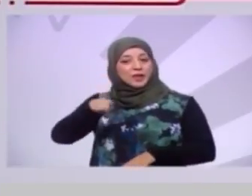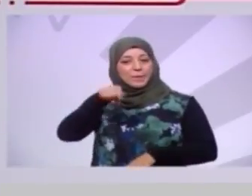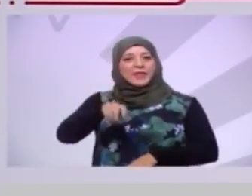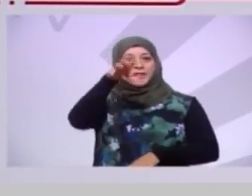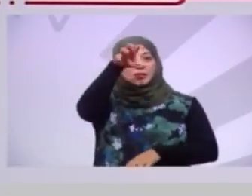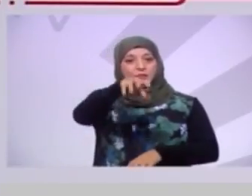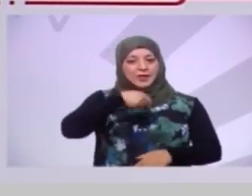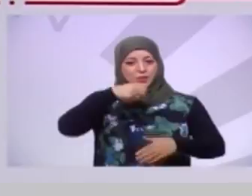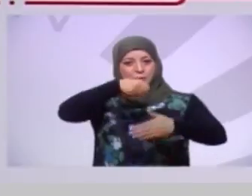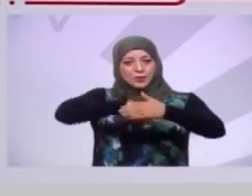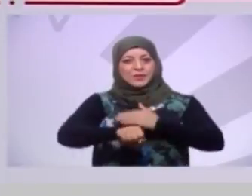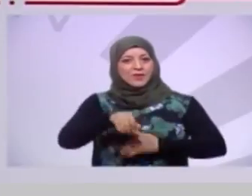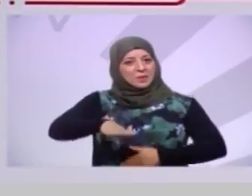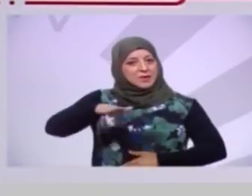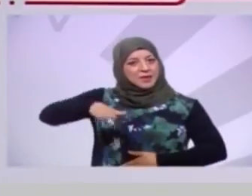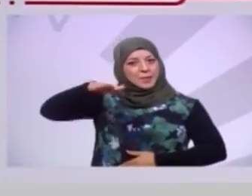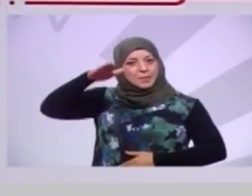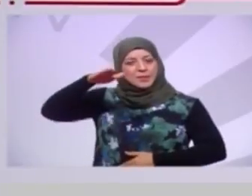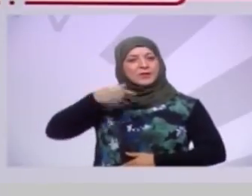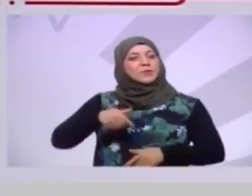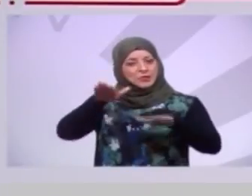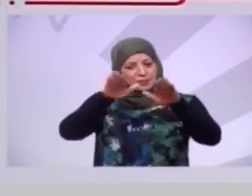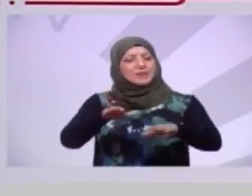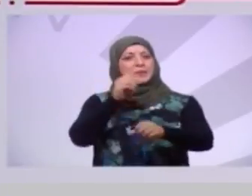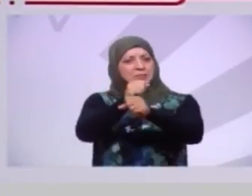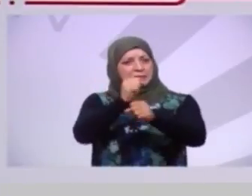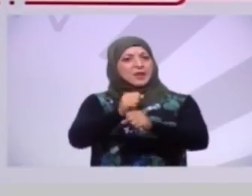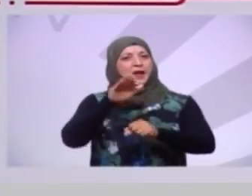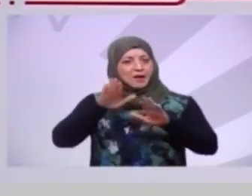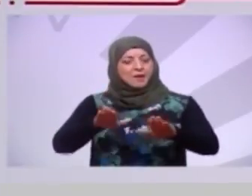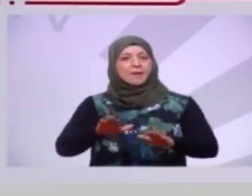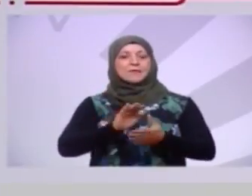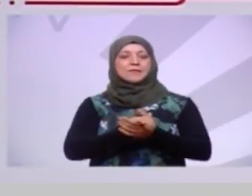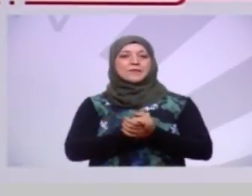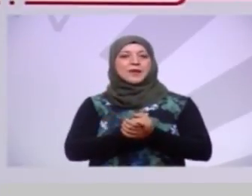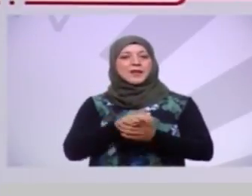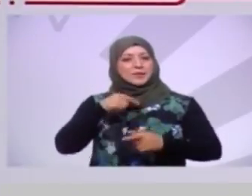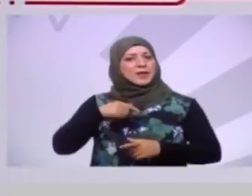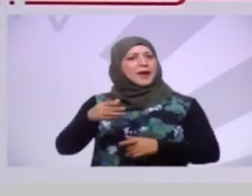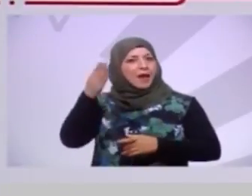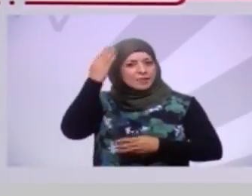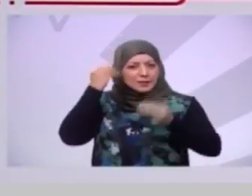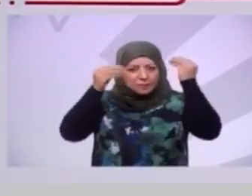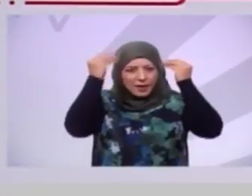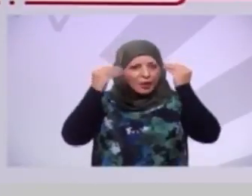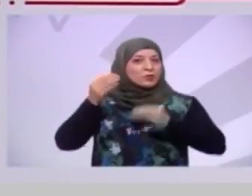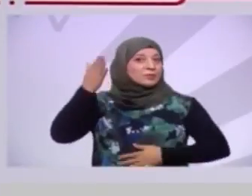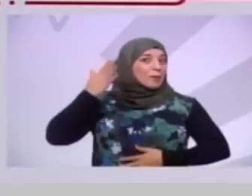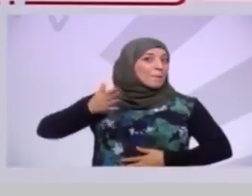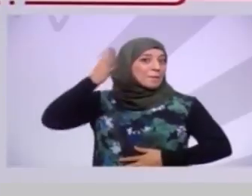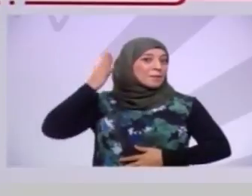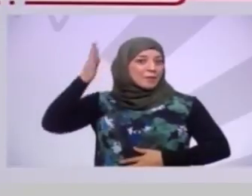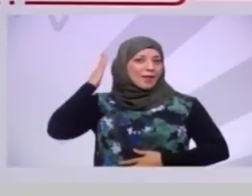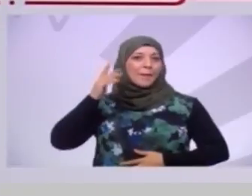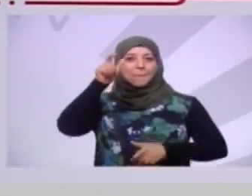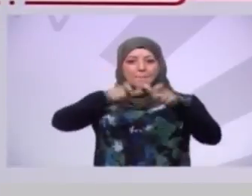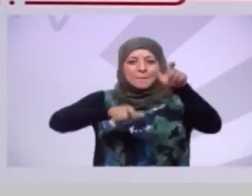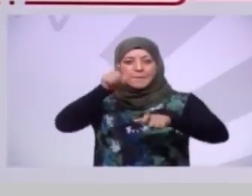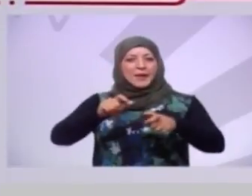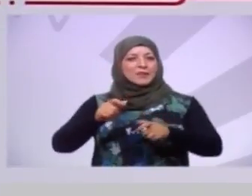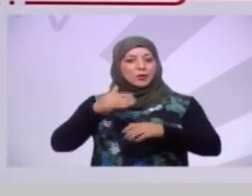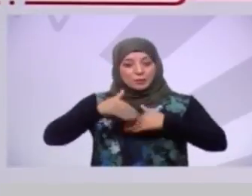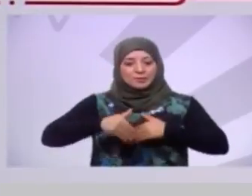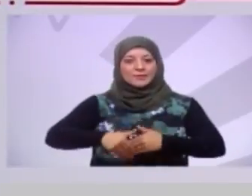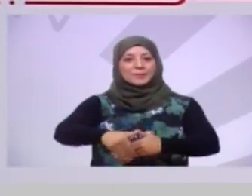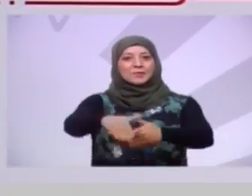اللي ولدت فيها وقرارات فيها ثم استقرت فيها بعد التخرج وتسلمت ال مشعل من الاجيال السابقه ال اكمال المسيره